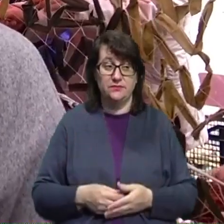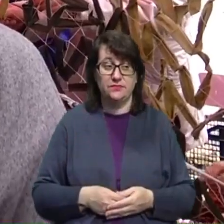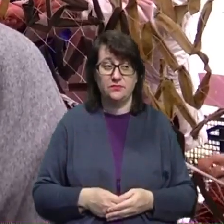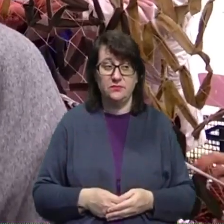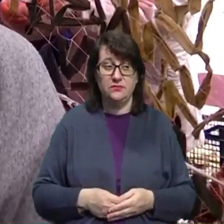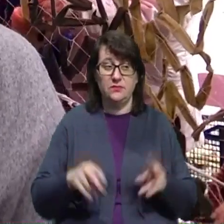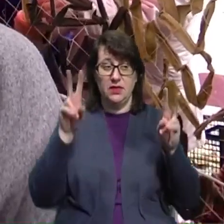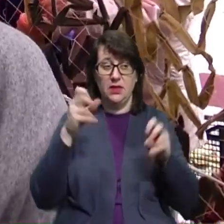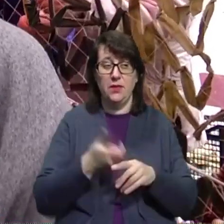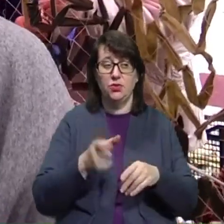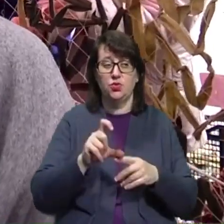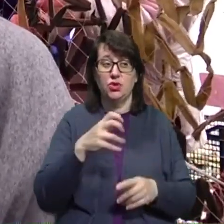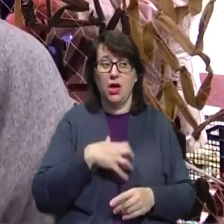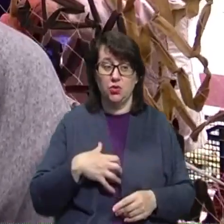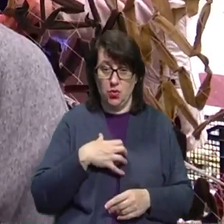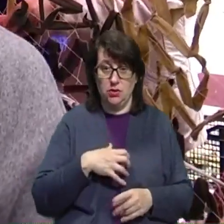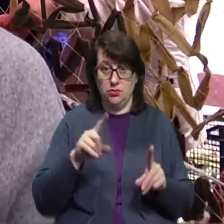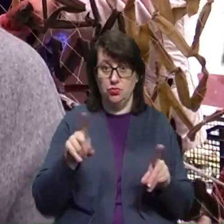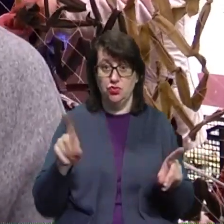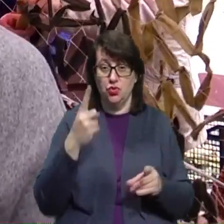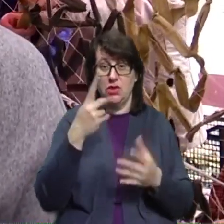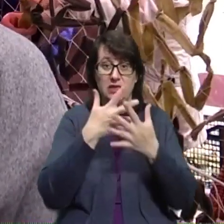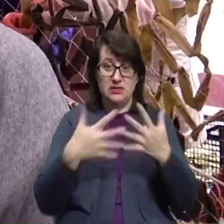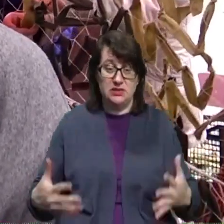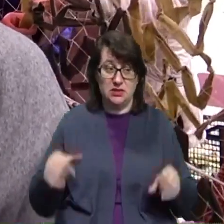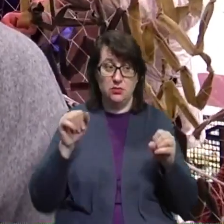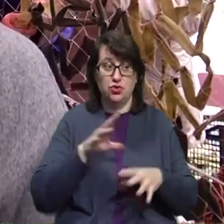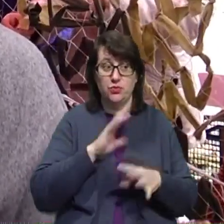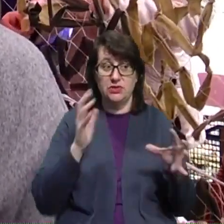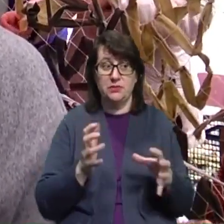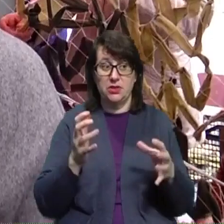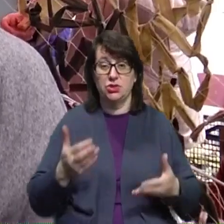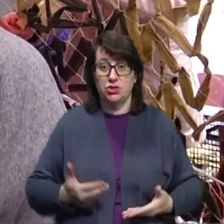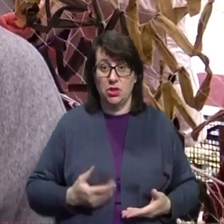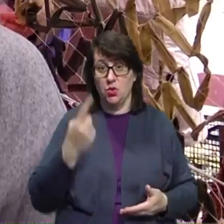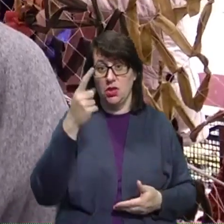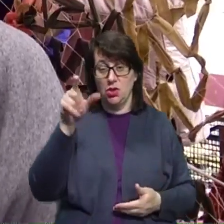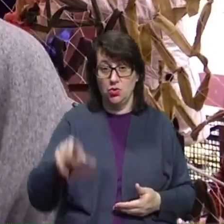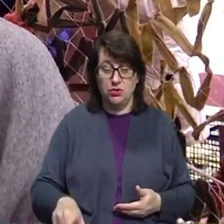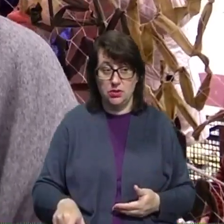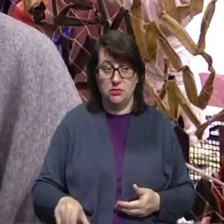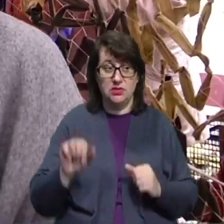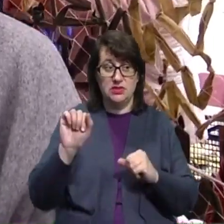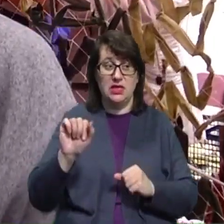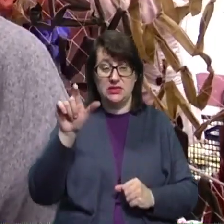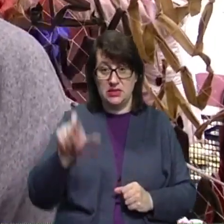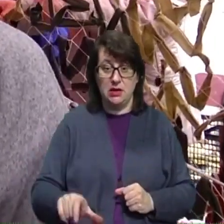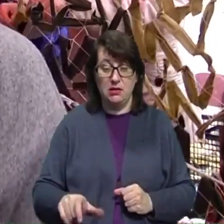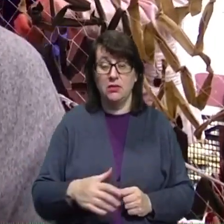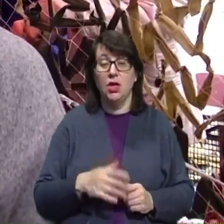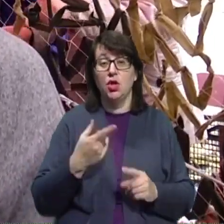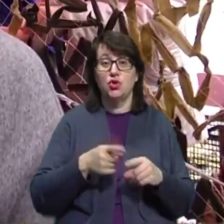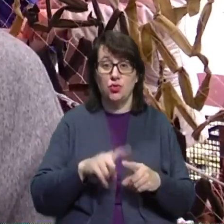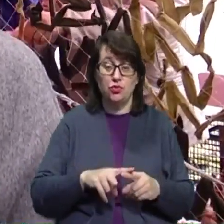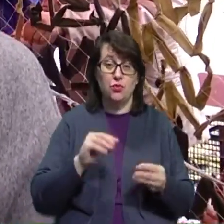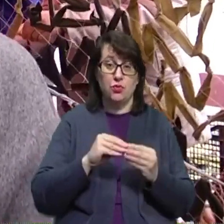дуже актуальною, тому що одна сітка – це, можна сказати, збережене життя однієї людини, захисника нашого. Тому проблема